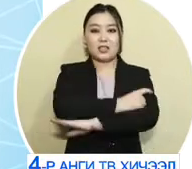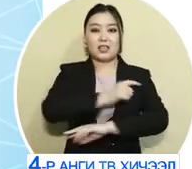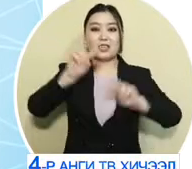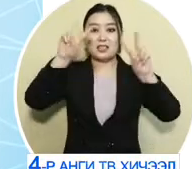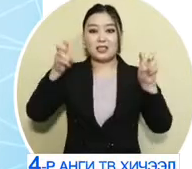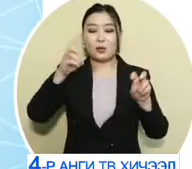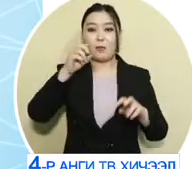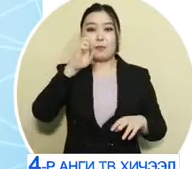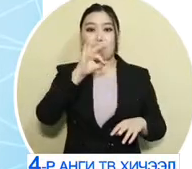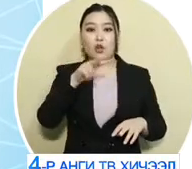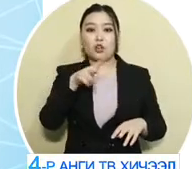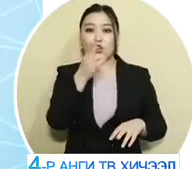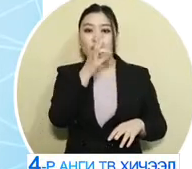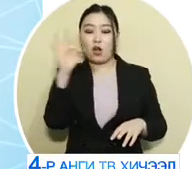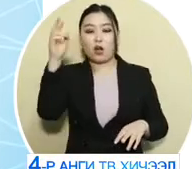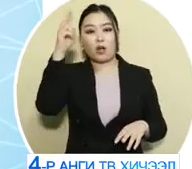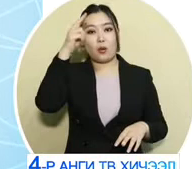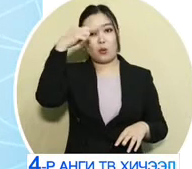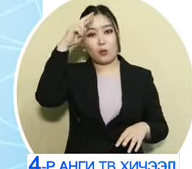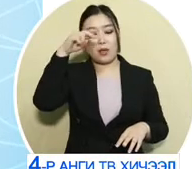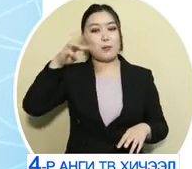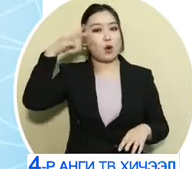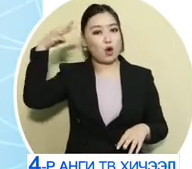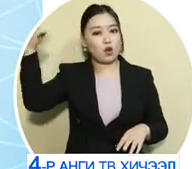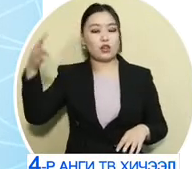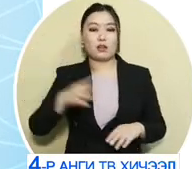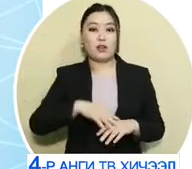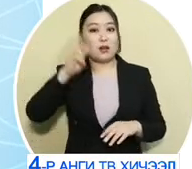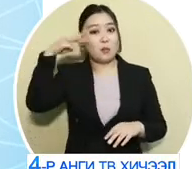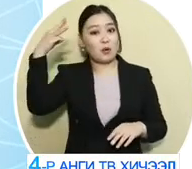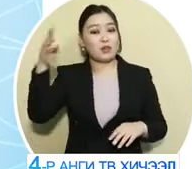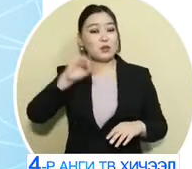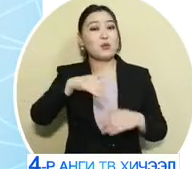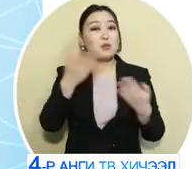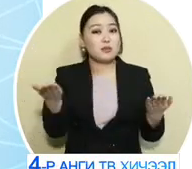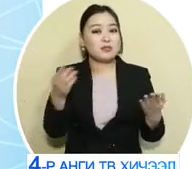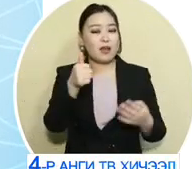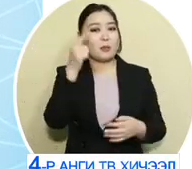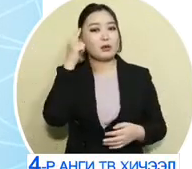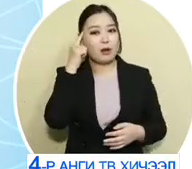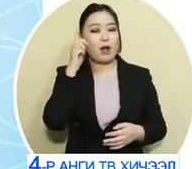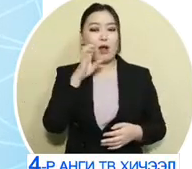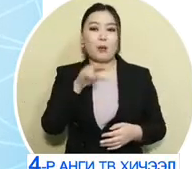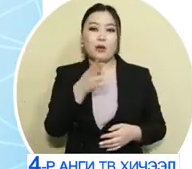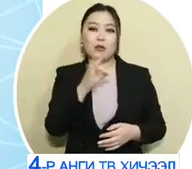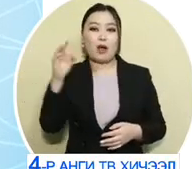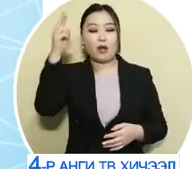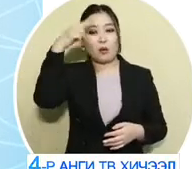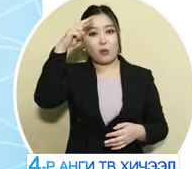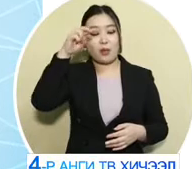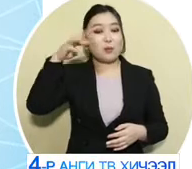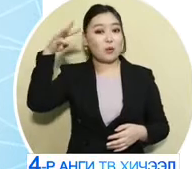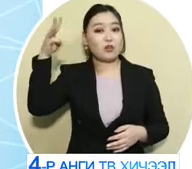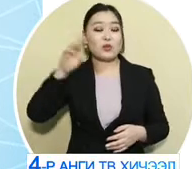хүүгийн мөрөөдөл. Болдоо хүүгийн маань мөрөөдөл юу юм болоо хүүхдүүд ээ? Сайн бодоорой. Болдоо хүүгийн мөрөөдлийг юу болохыг та